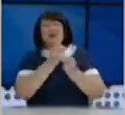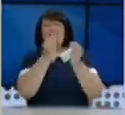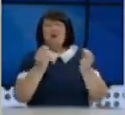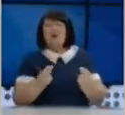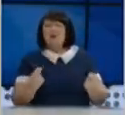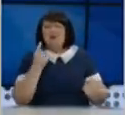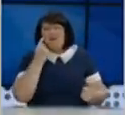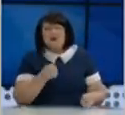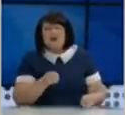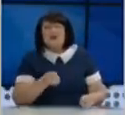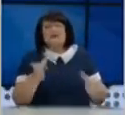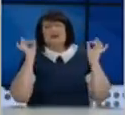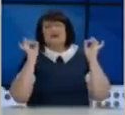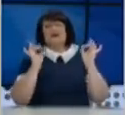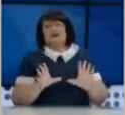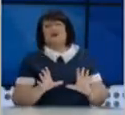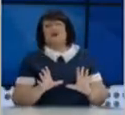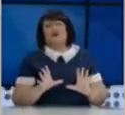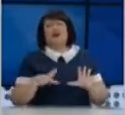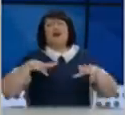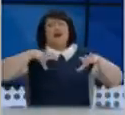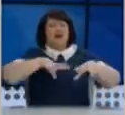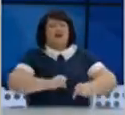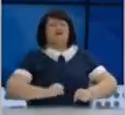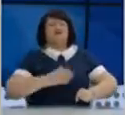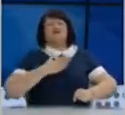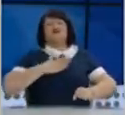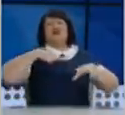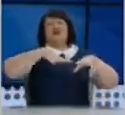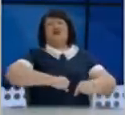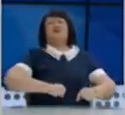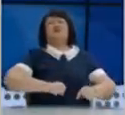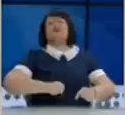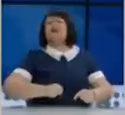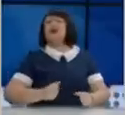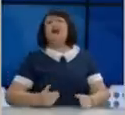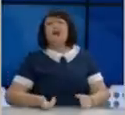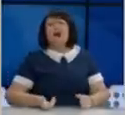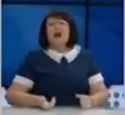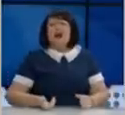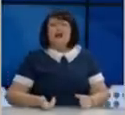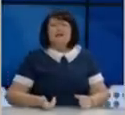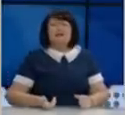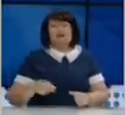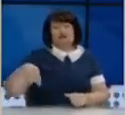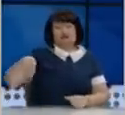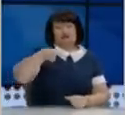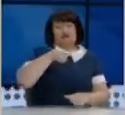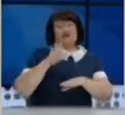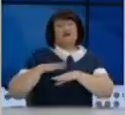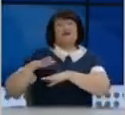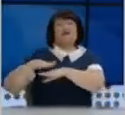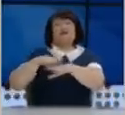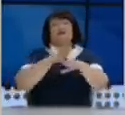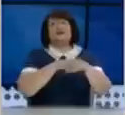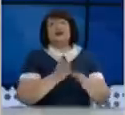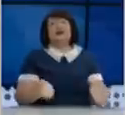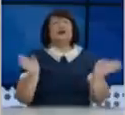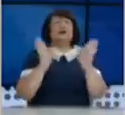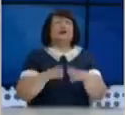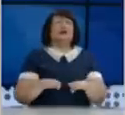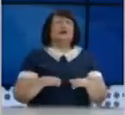είναι ένας μηχανισμός συγκέντρωσης εξουσίας αλλά και διάχυσης της ευθύνης για να καλύπτονται οι